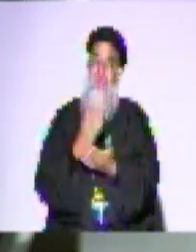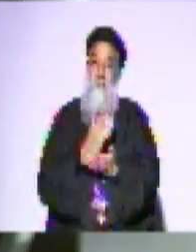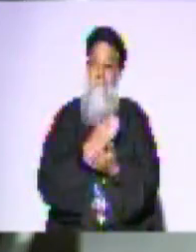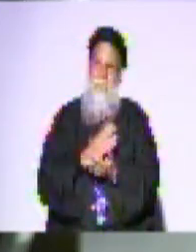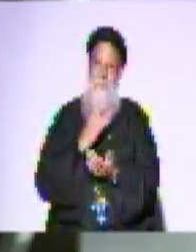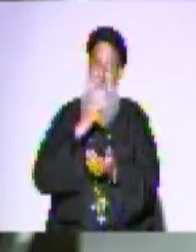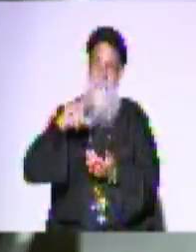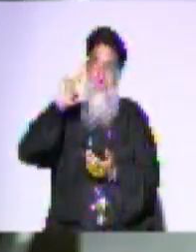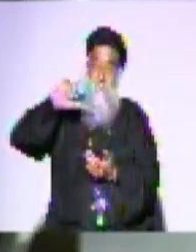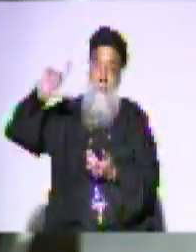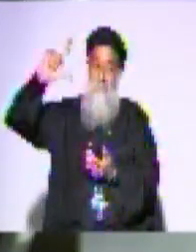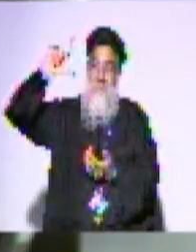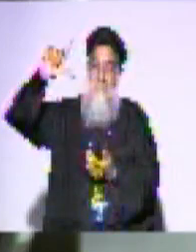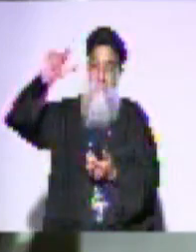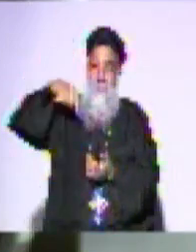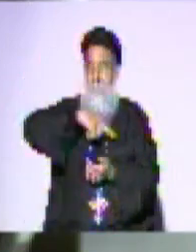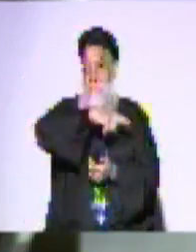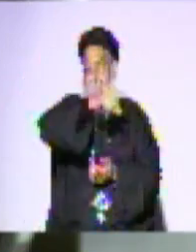أبي أعظم مني.